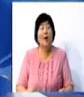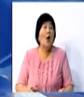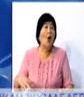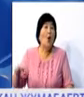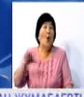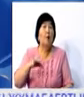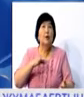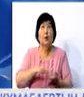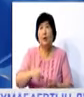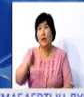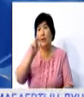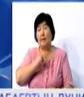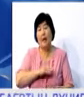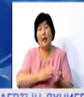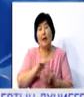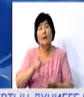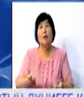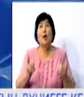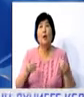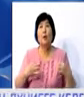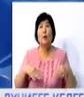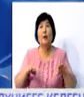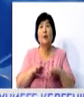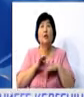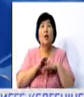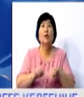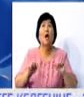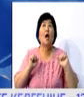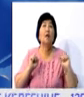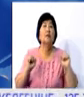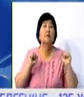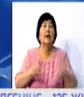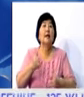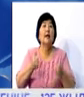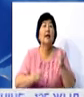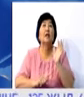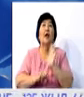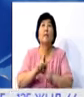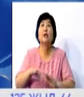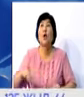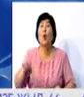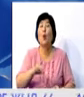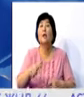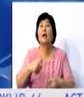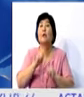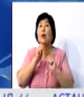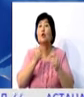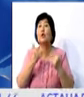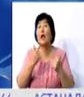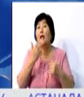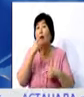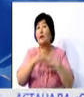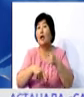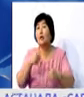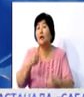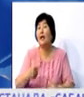Облыс орталығында мемлекеттік қызметшілердің төл мерекесіне орай ұйымдастырылған спартакиада бастау алды. Облыс әкімінің жүлдесіне арналған дәстүрлі